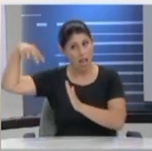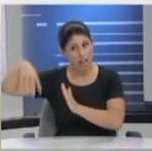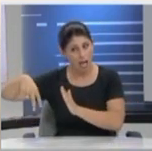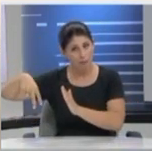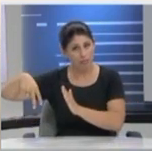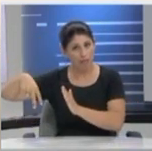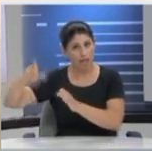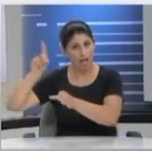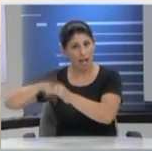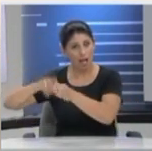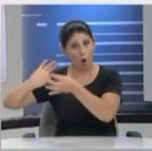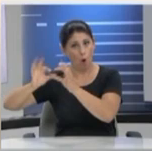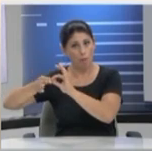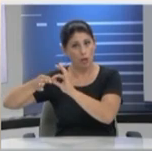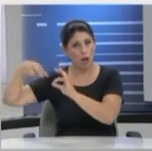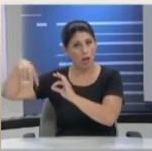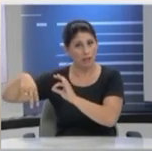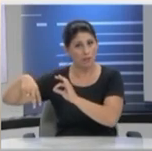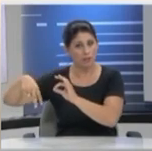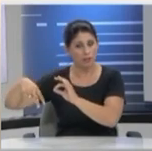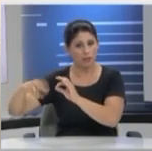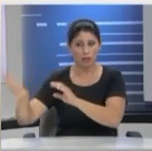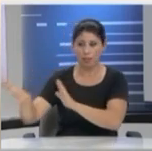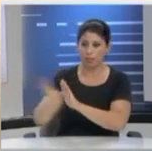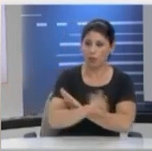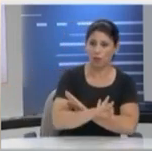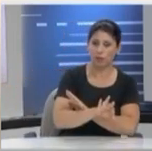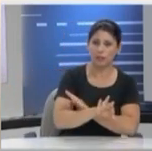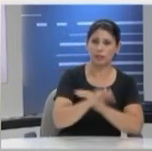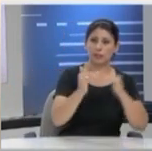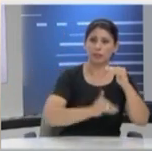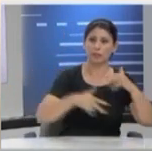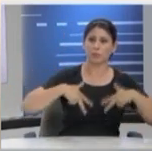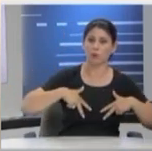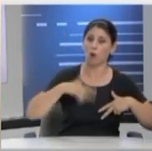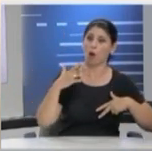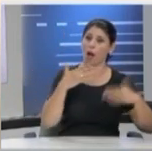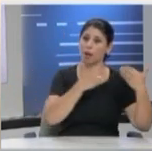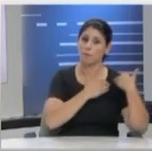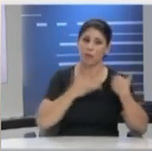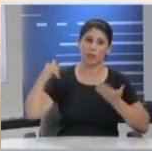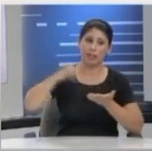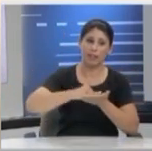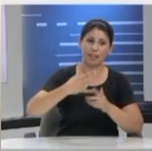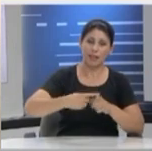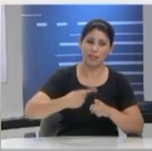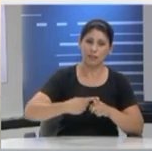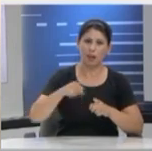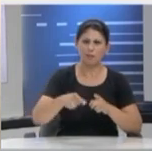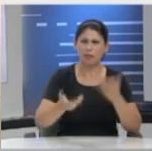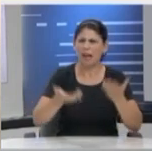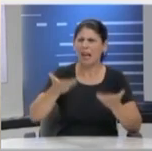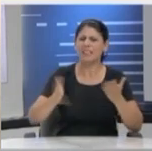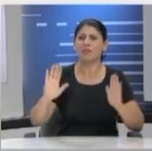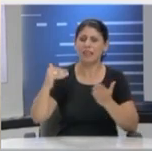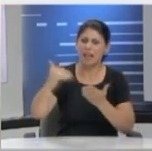βάζετε υφυπουργό αρμόδιο για το ελληνικό. Αυτό, αν το πείτε σε έναν άνθρωπο, ο οποίος θεωρώ ότι είναι και ασυμβίβαστο, ξέρετε, σε έναν βαθμό,